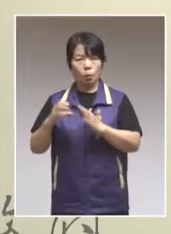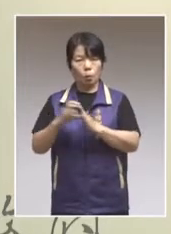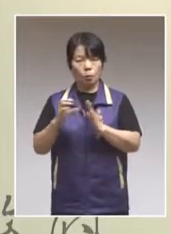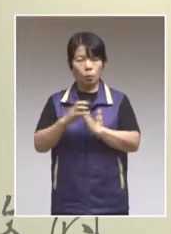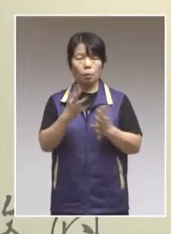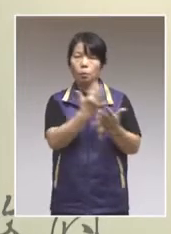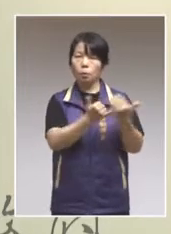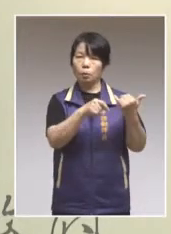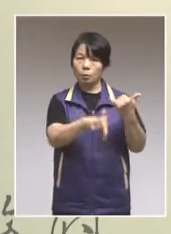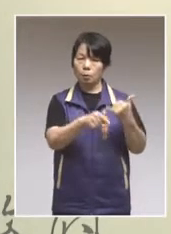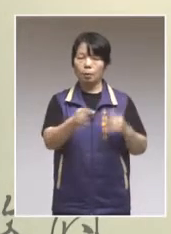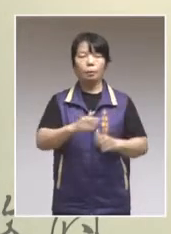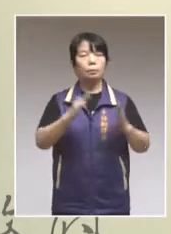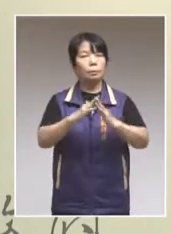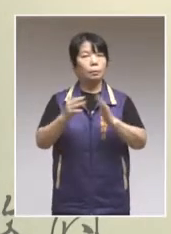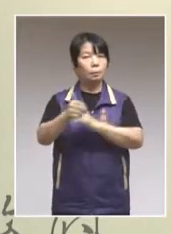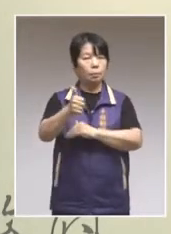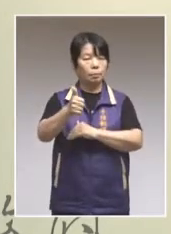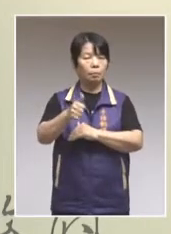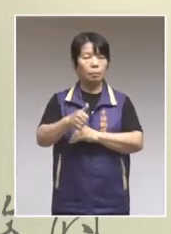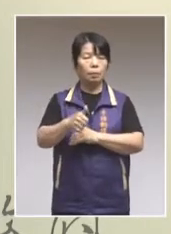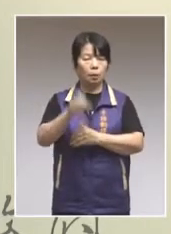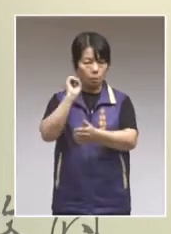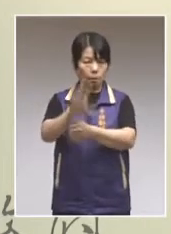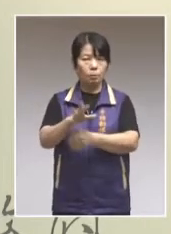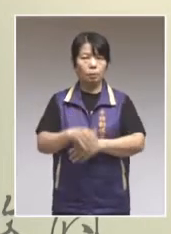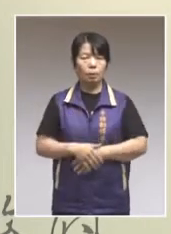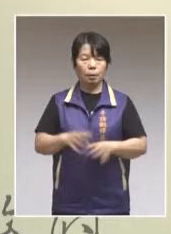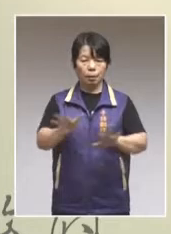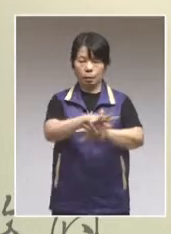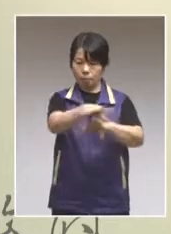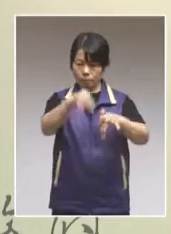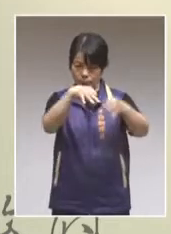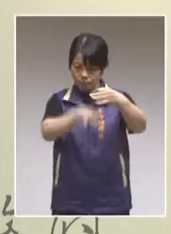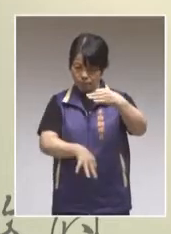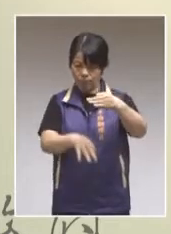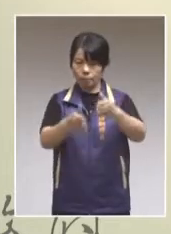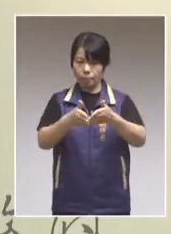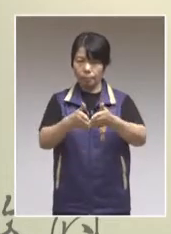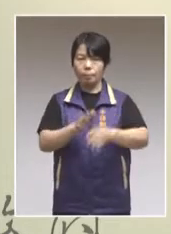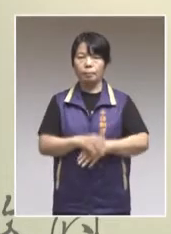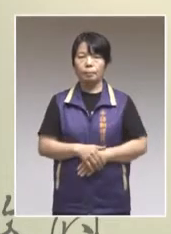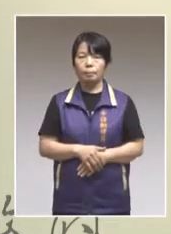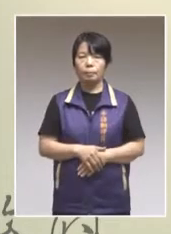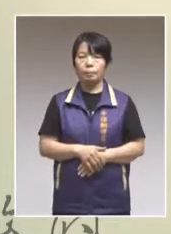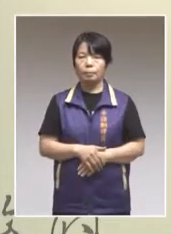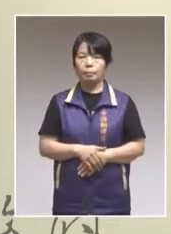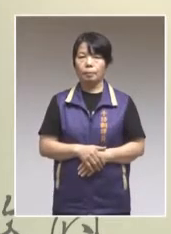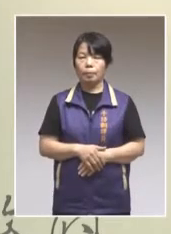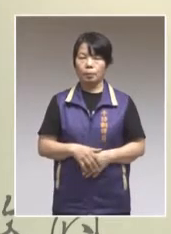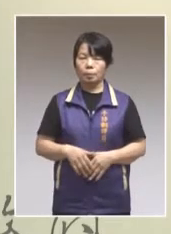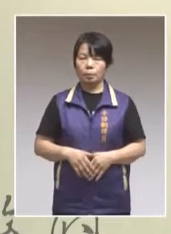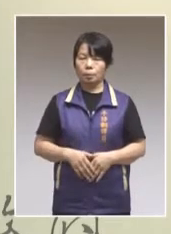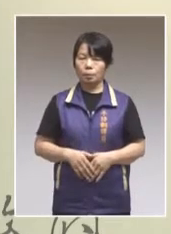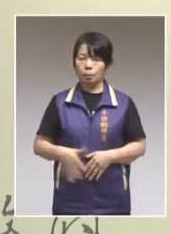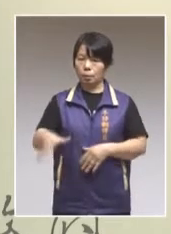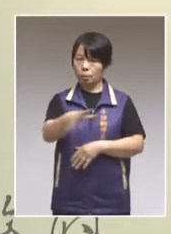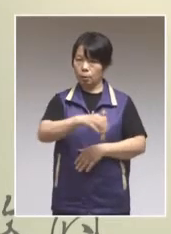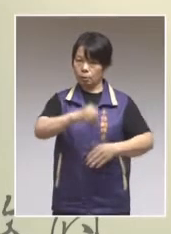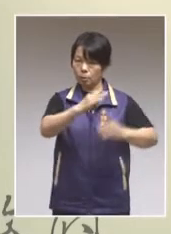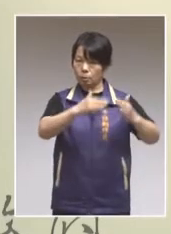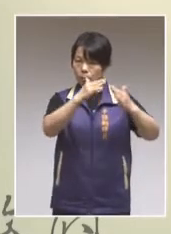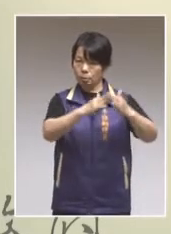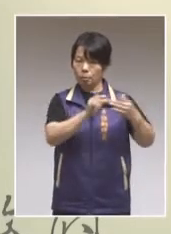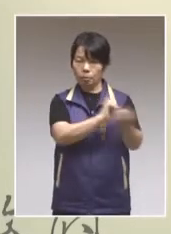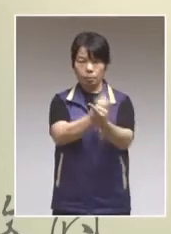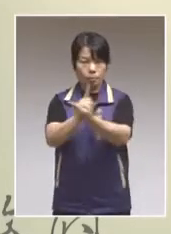生的话，会通知他家长，然后就会进行相关的一些框列事宜。至于在整个的校园的接